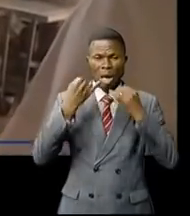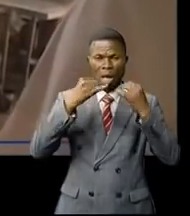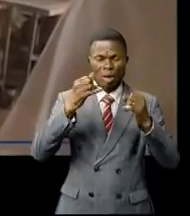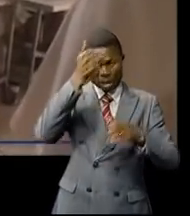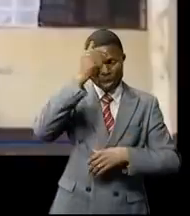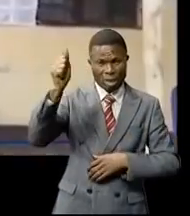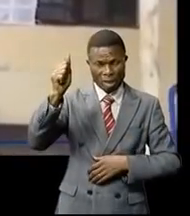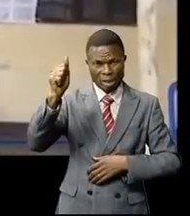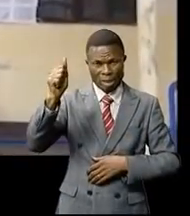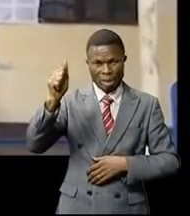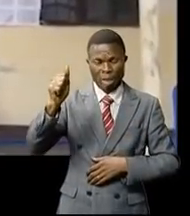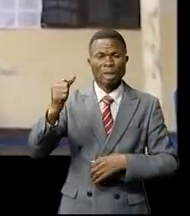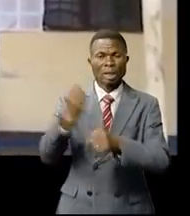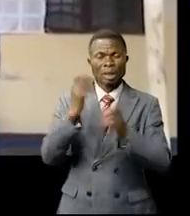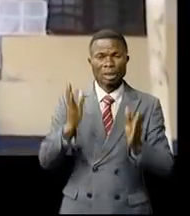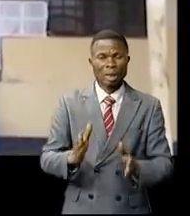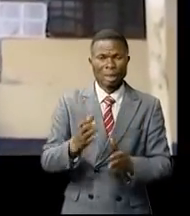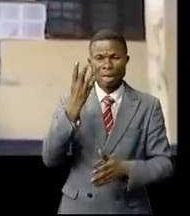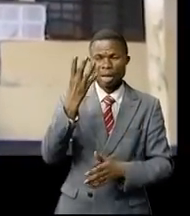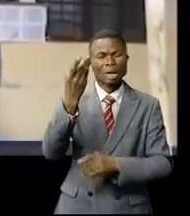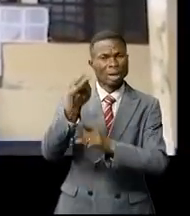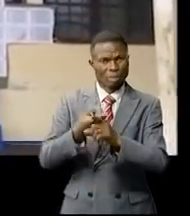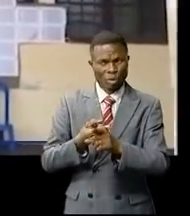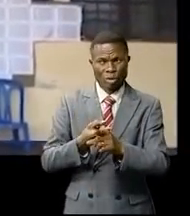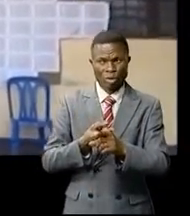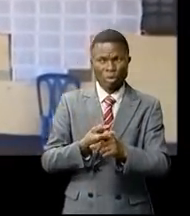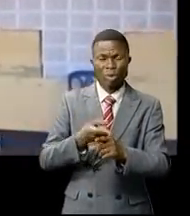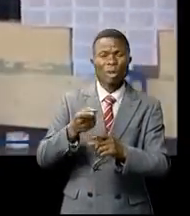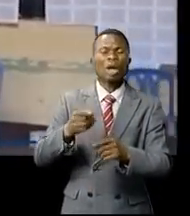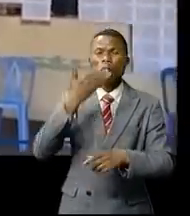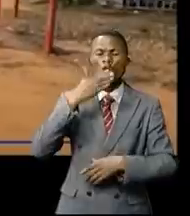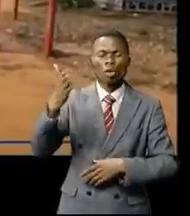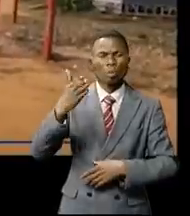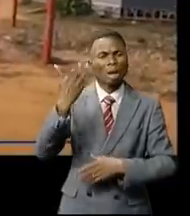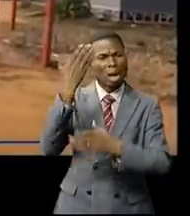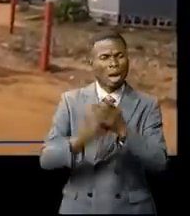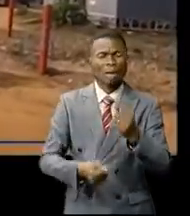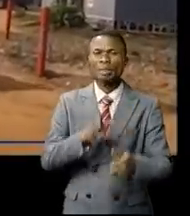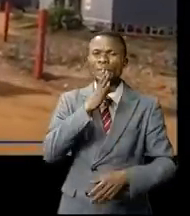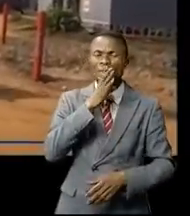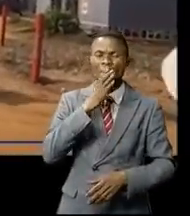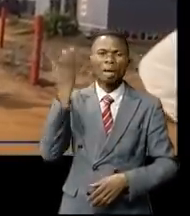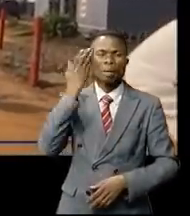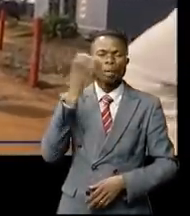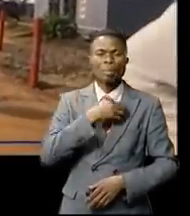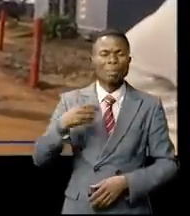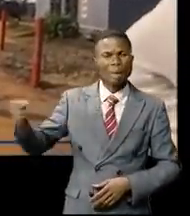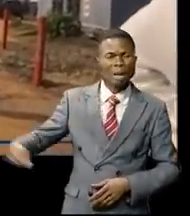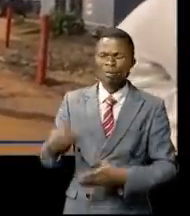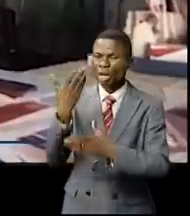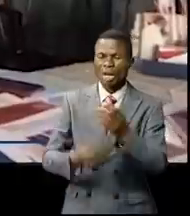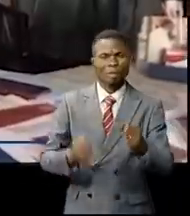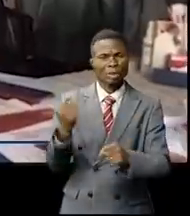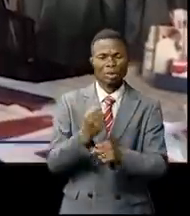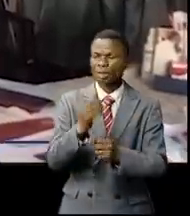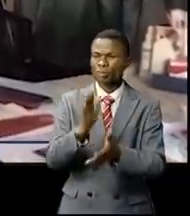décrétée par ses personnels depuis quatre mois ces hauts cadres a déploré l'absence prolongée des infirmiers sur le lieu de travail